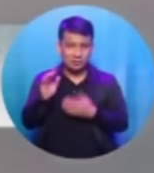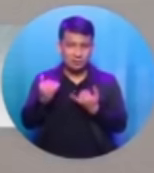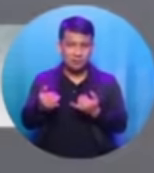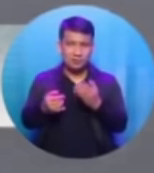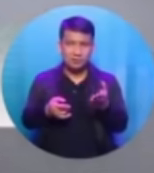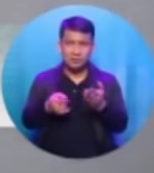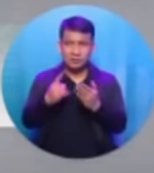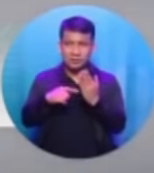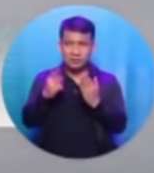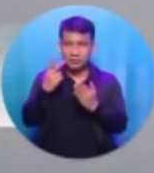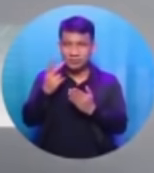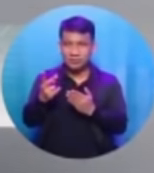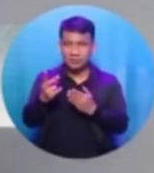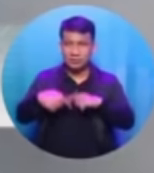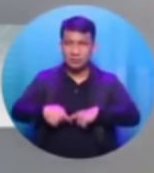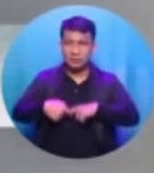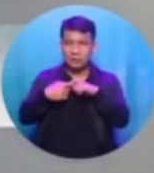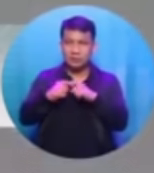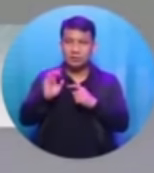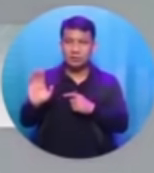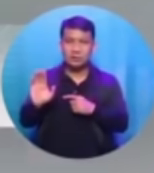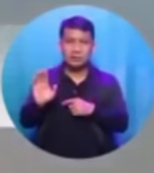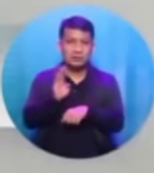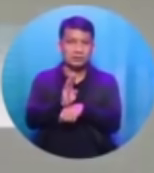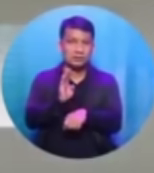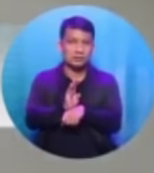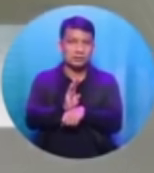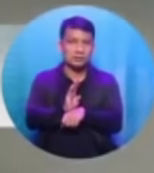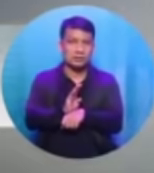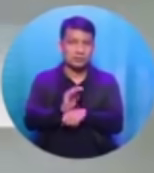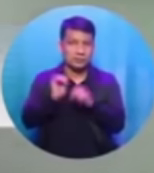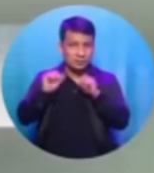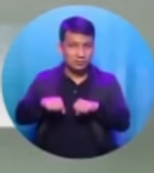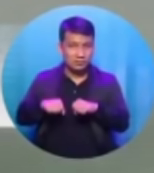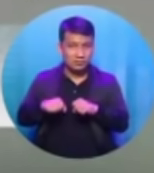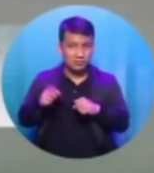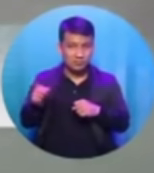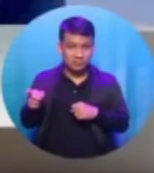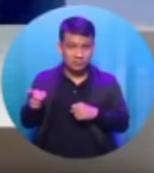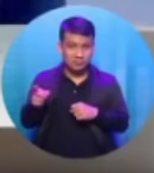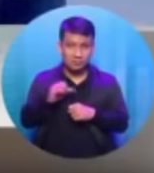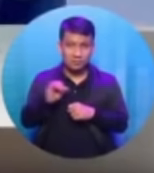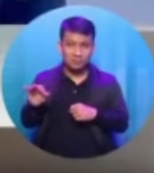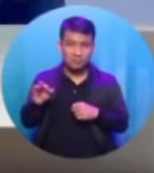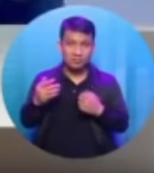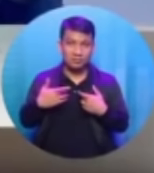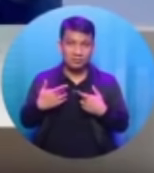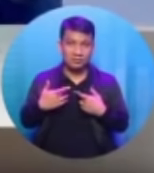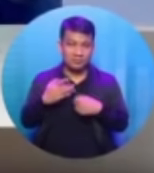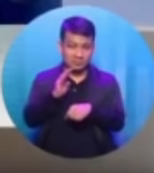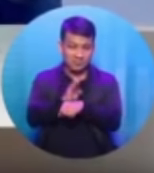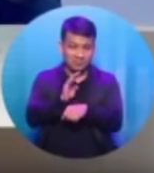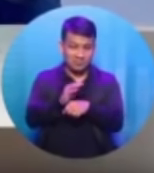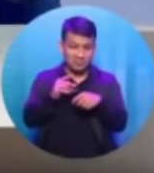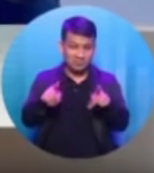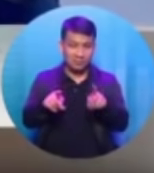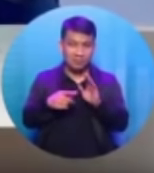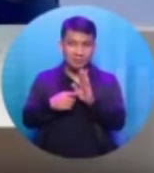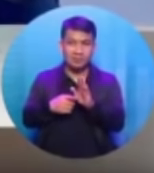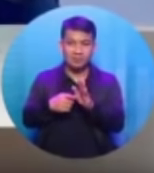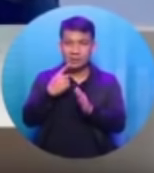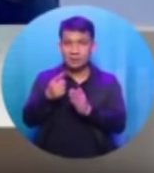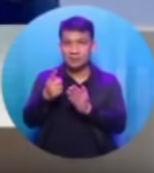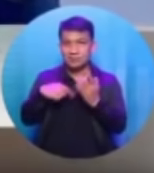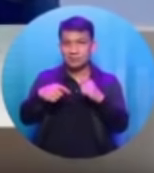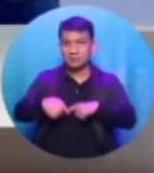now is we can immediately suspend their business permit. Kung meron business permit yan, ha? Apo, kung meron. But I can assure you we